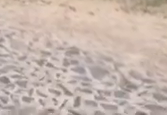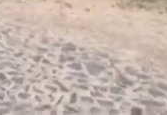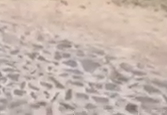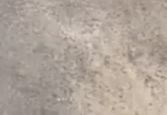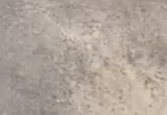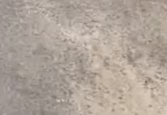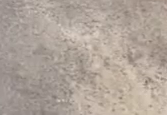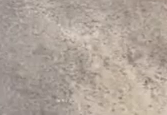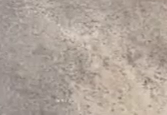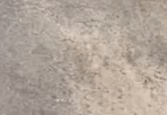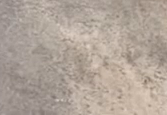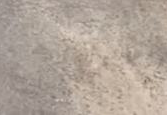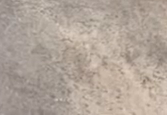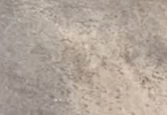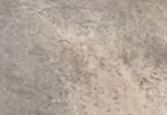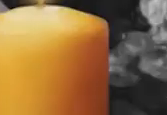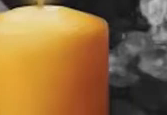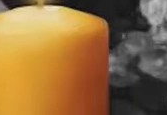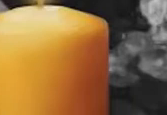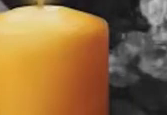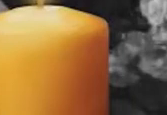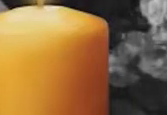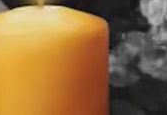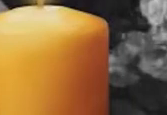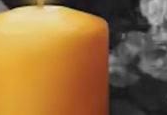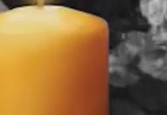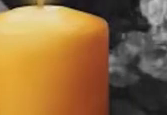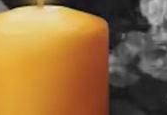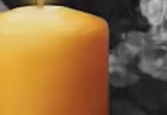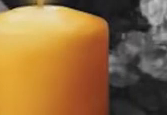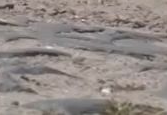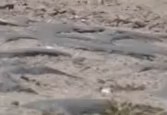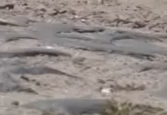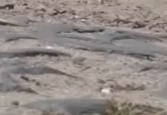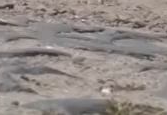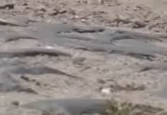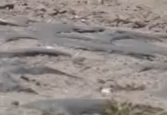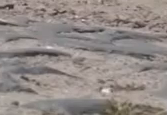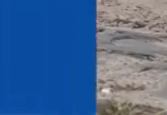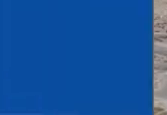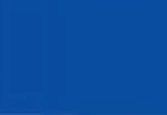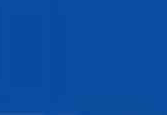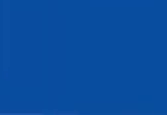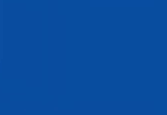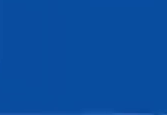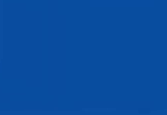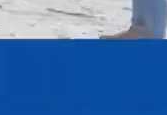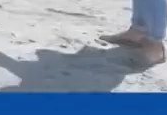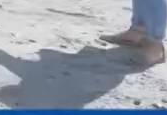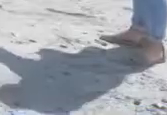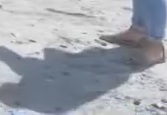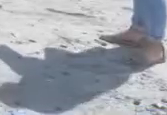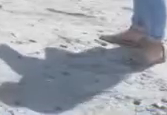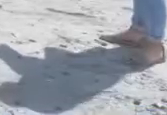Загадкова смерть. У Семенівці від крововтрати померла дівчина. Її знайшли біля дому з перерізаним горлом.